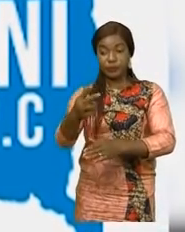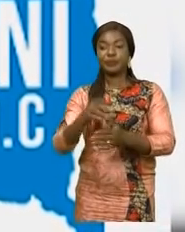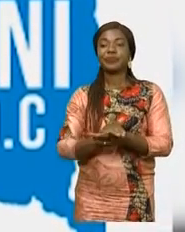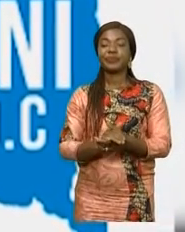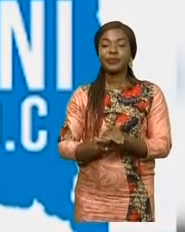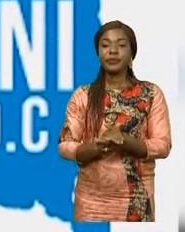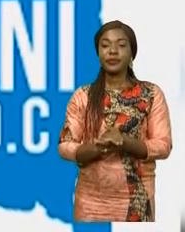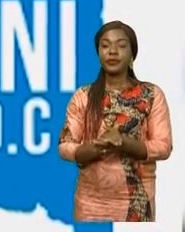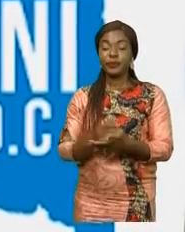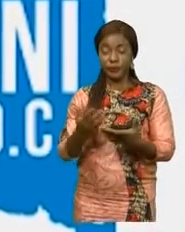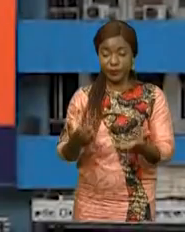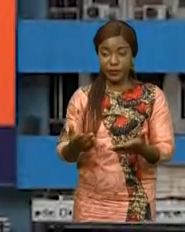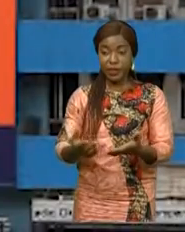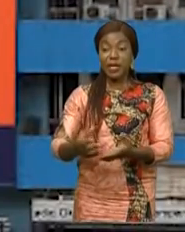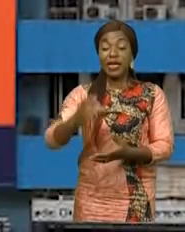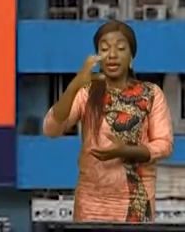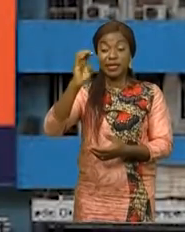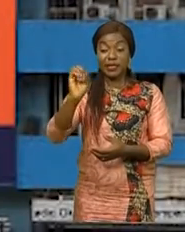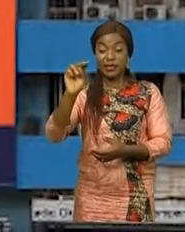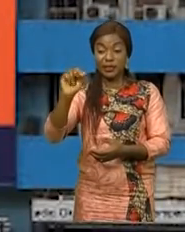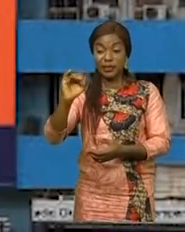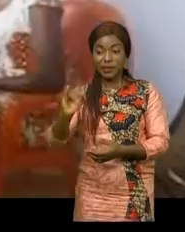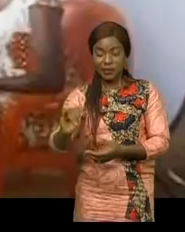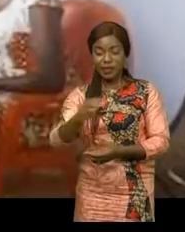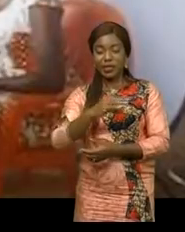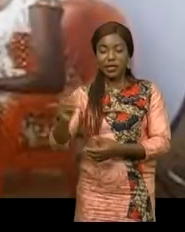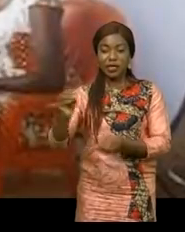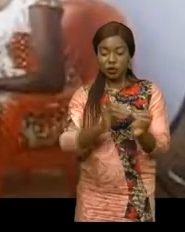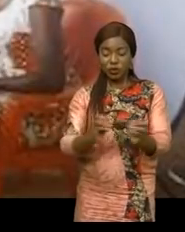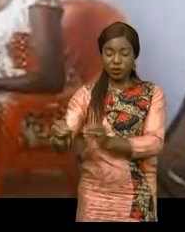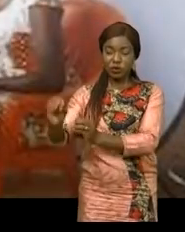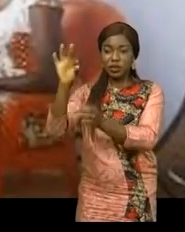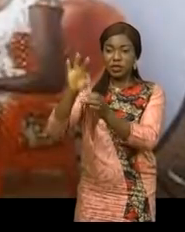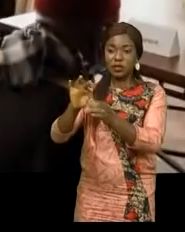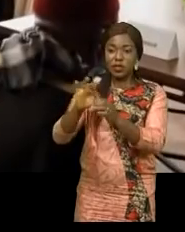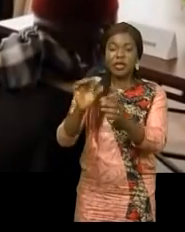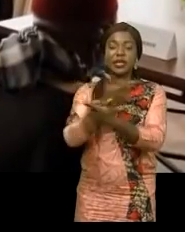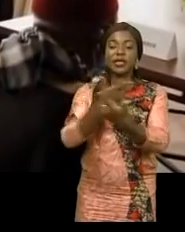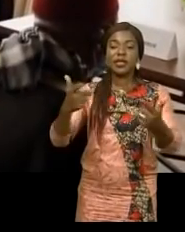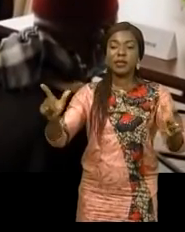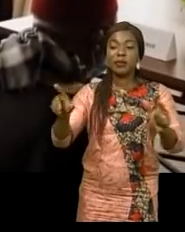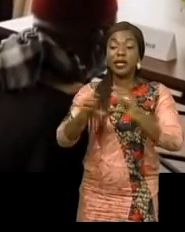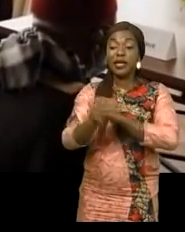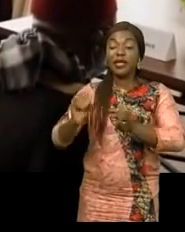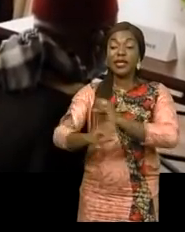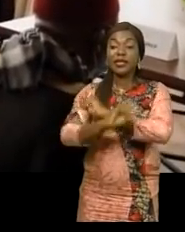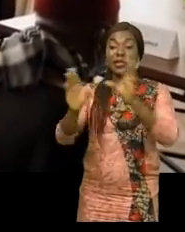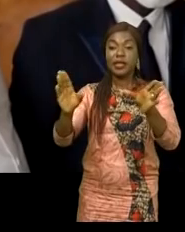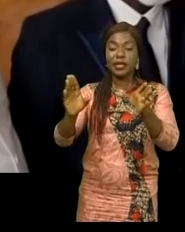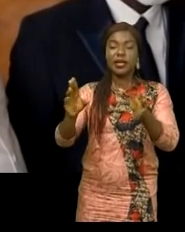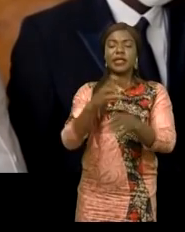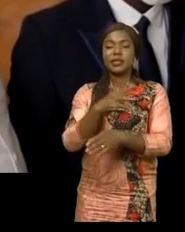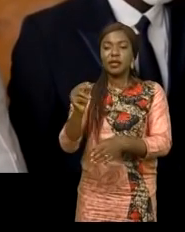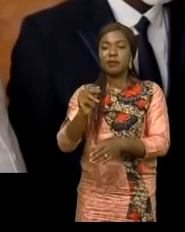électorale nationale indépendante la ceni et l'organisation des élections libres et transparentes un maire de sin n'est pas l'apanage